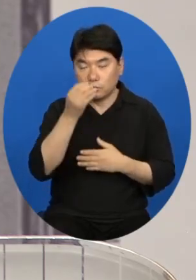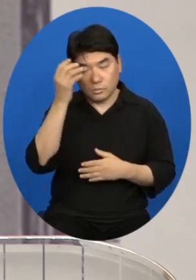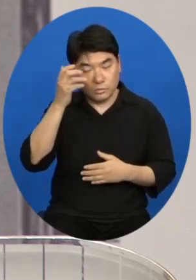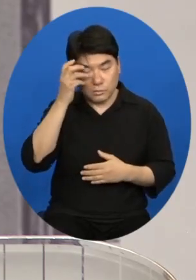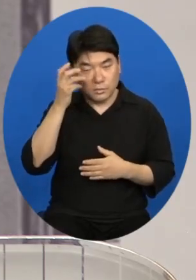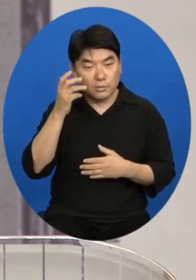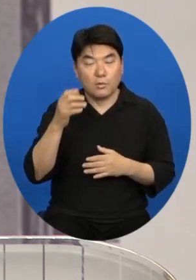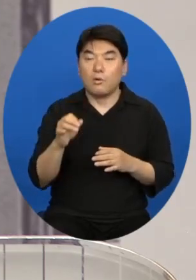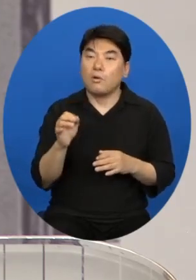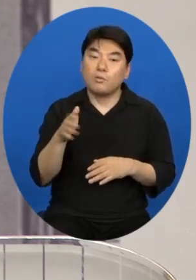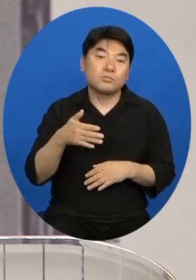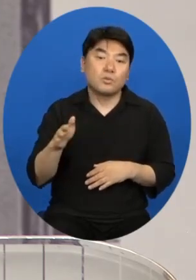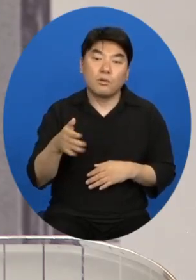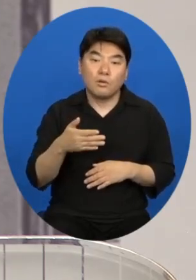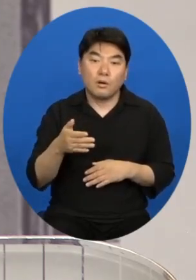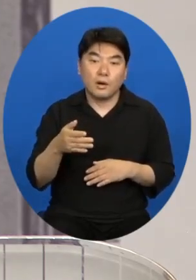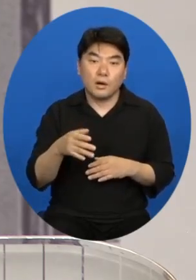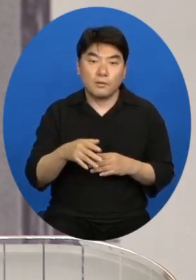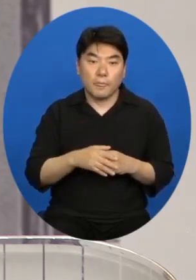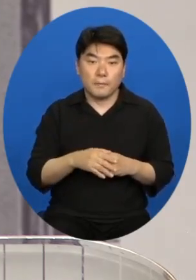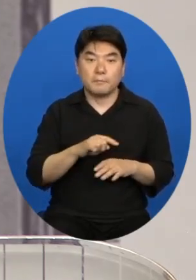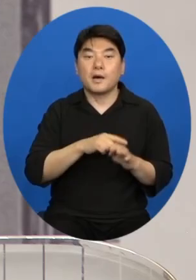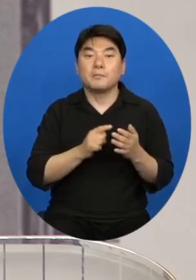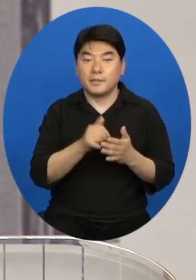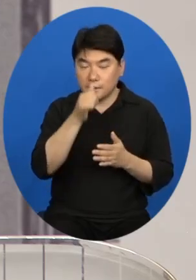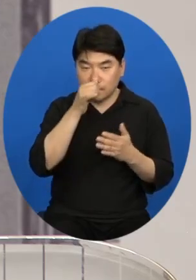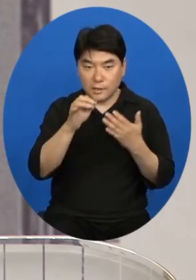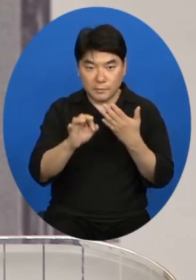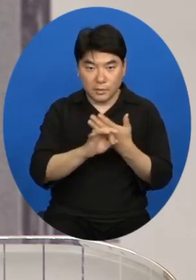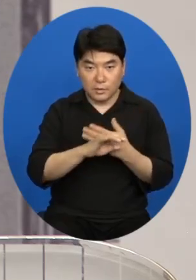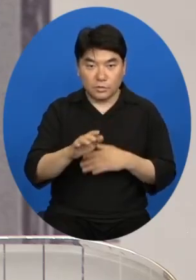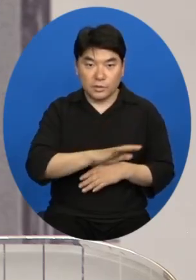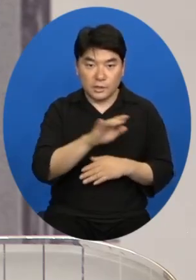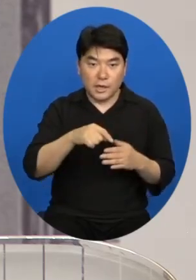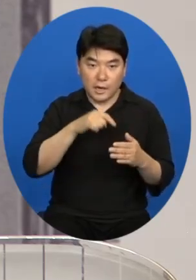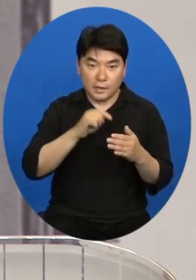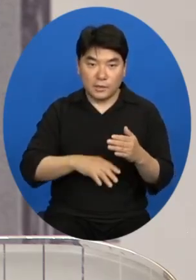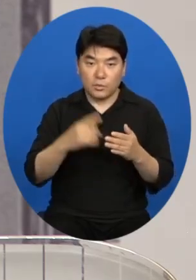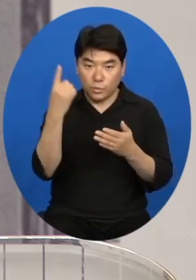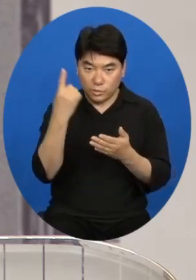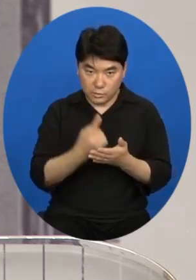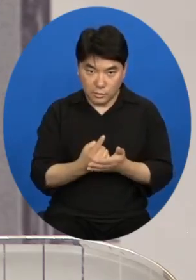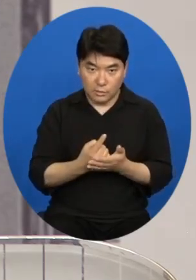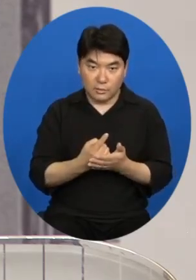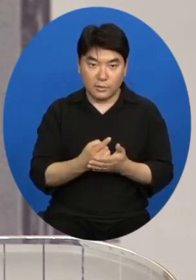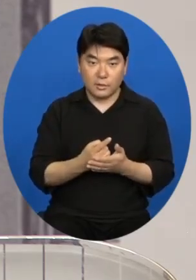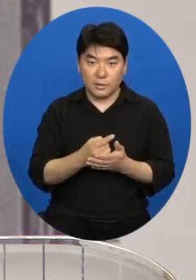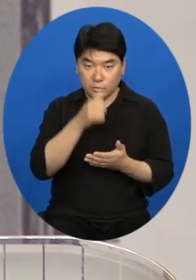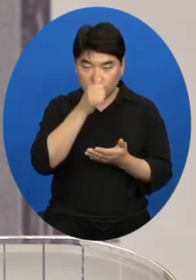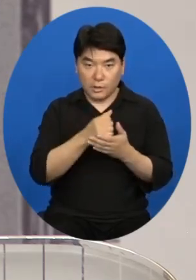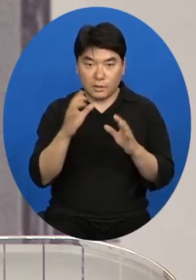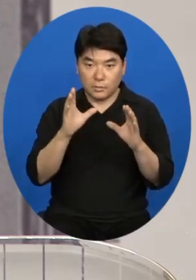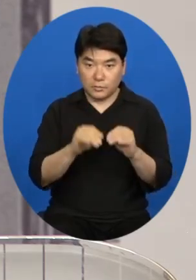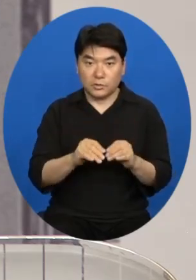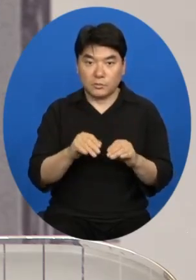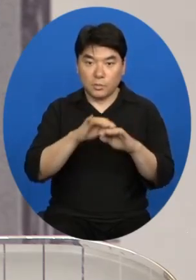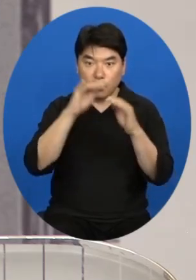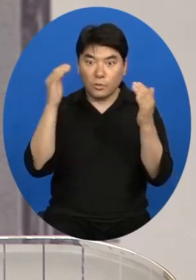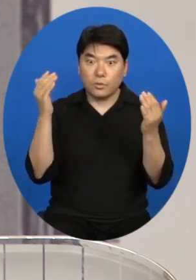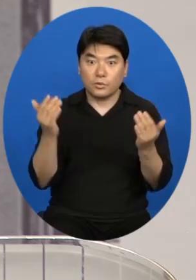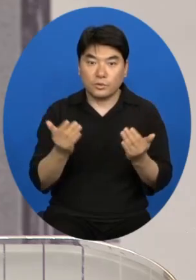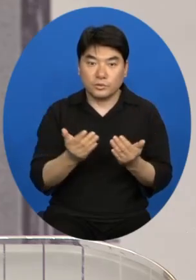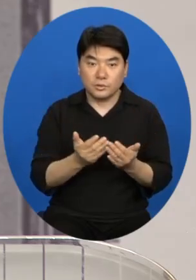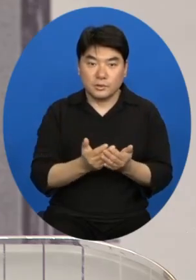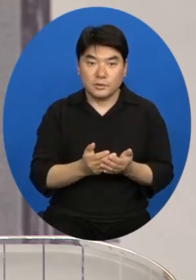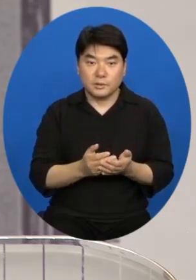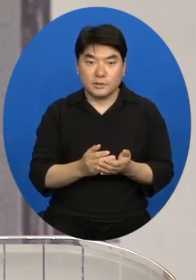거예요. 그러나 이런 마음이 있다면, 아, 성령께서 우리 안에 오셔서 정말 죄가 그쳐지고 이 모든 반역이